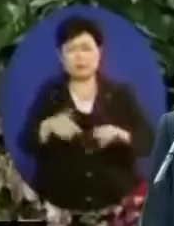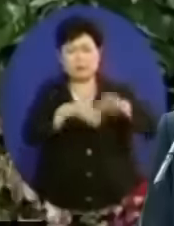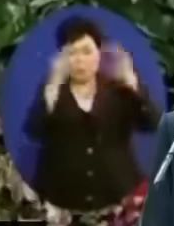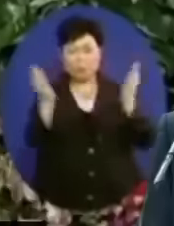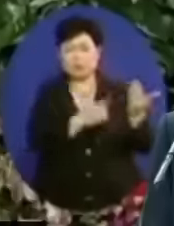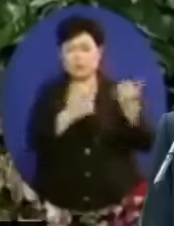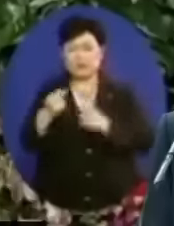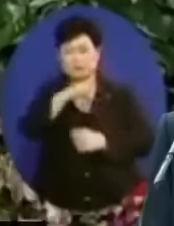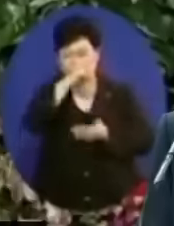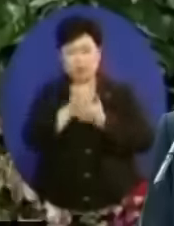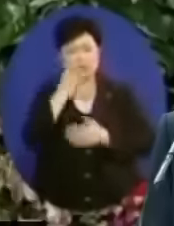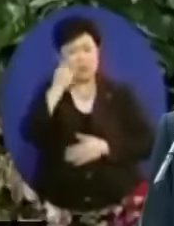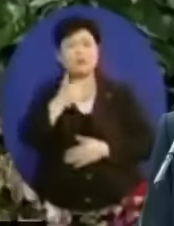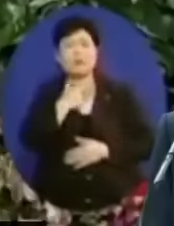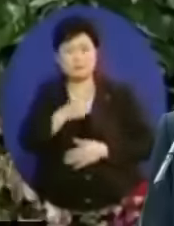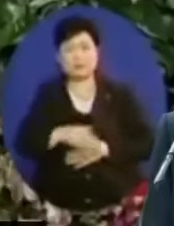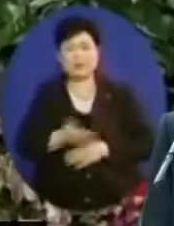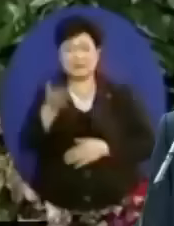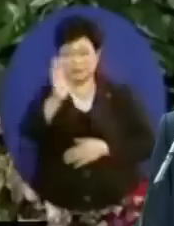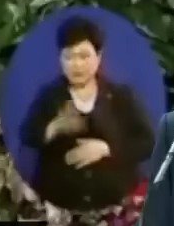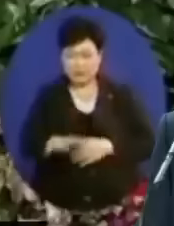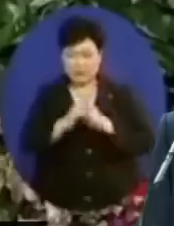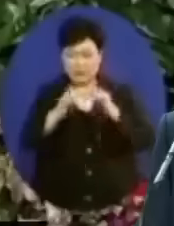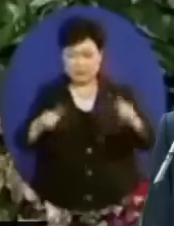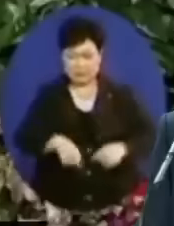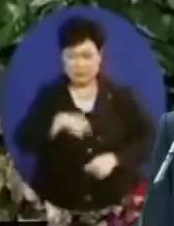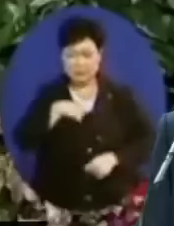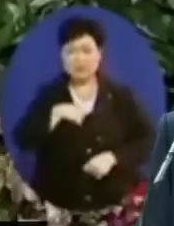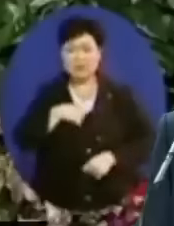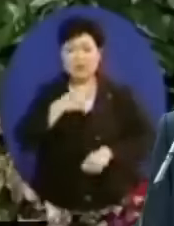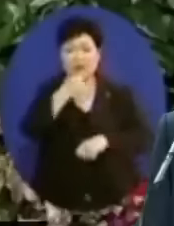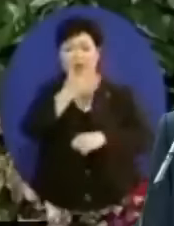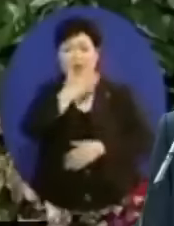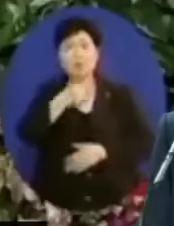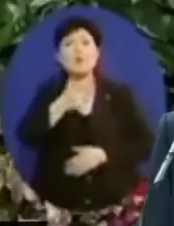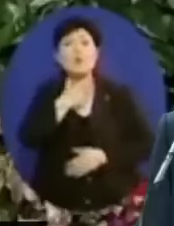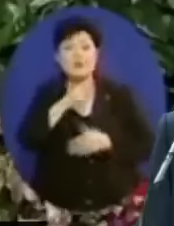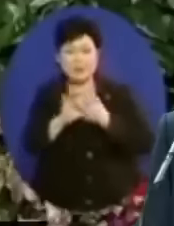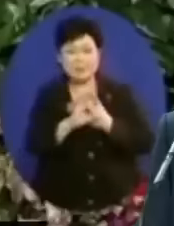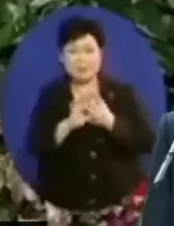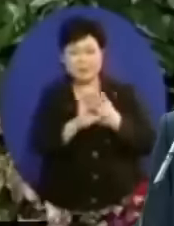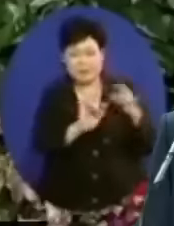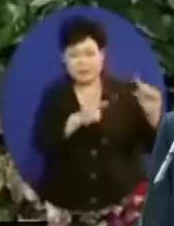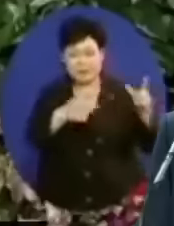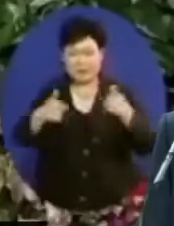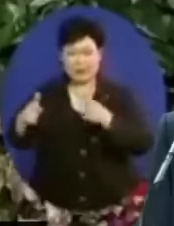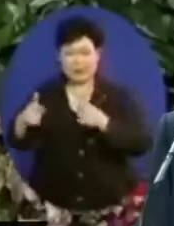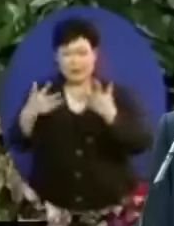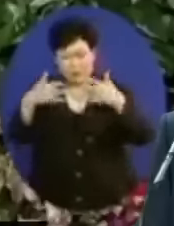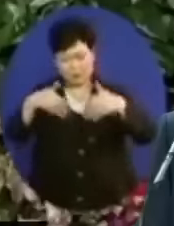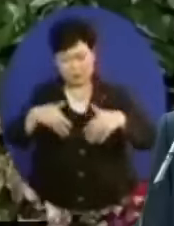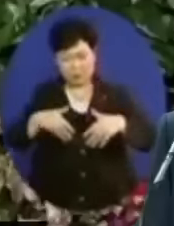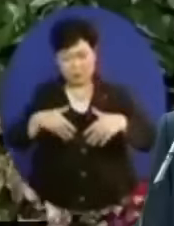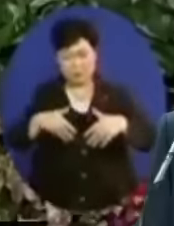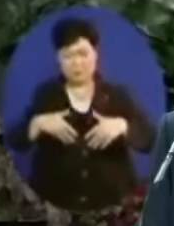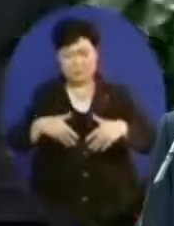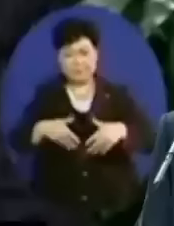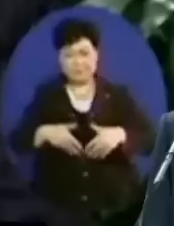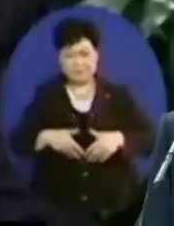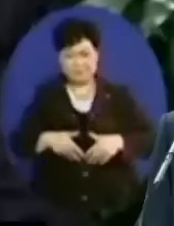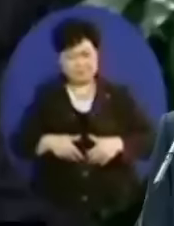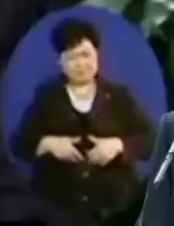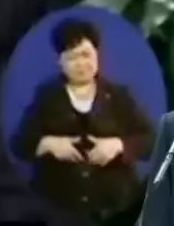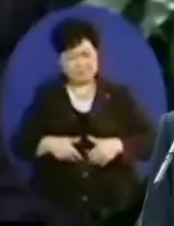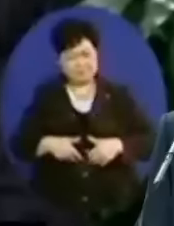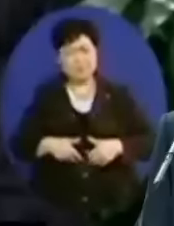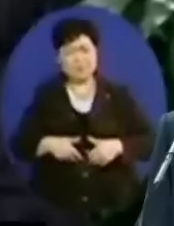없을 것입니다. 그런데 인간이 진정으로 행복하기 위해서는 뭐 여러 가지 조건을 말하죠. 젊음이 있어야